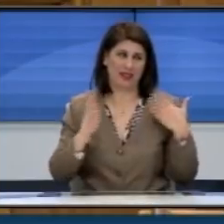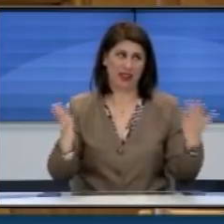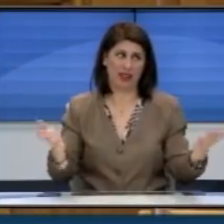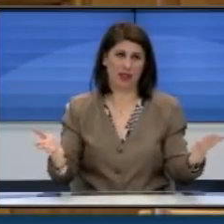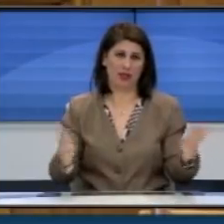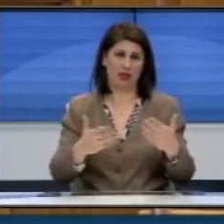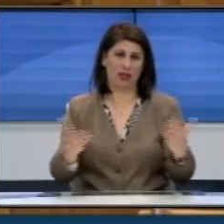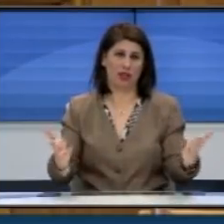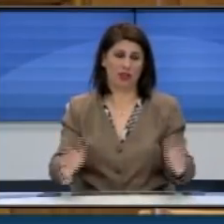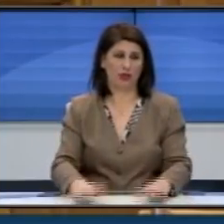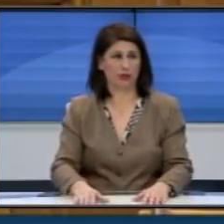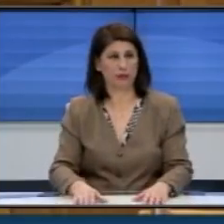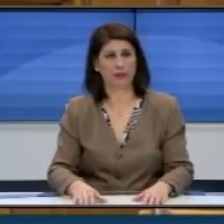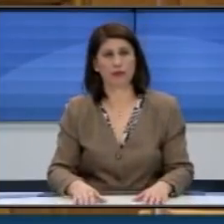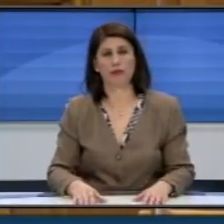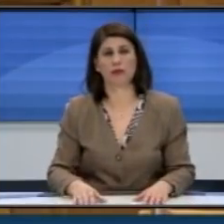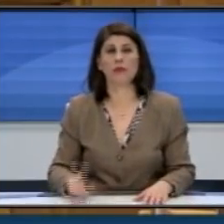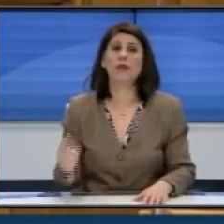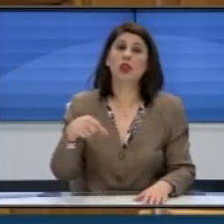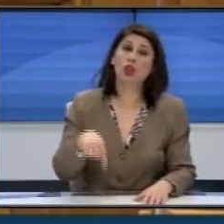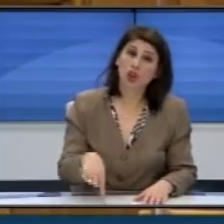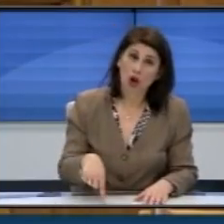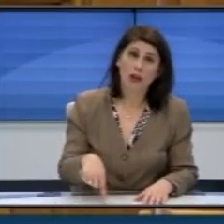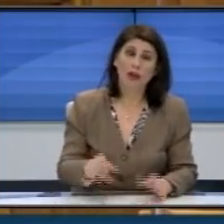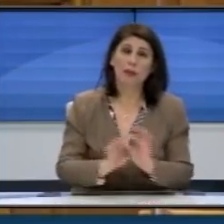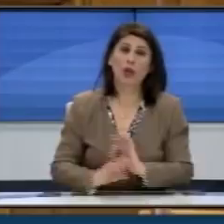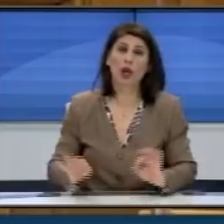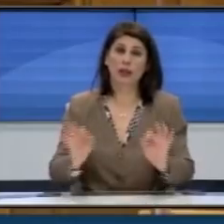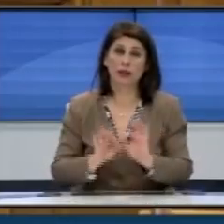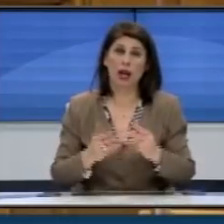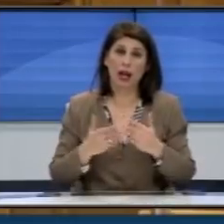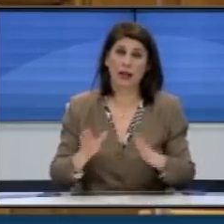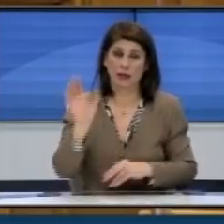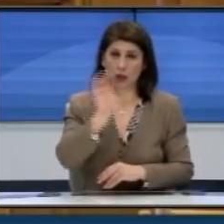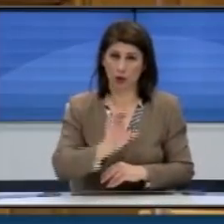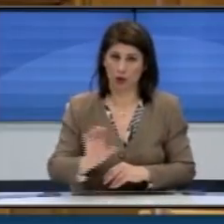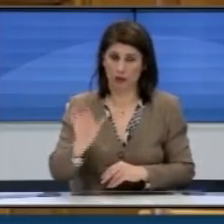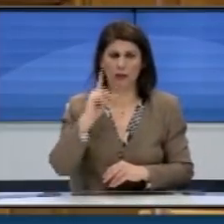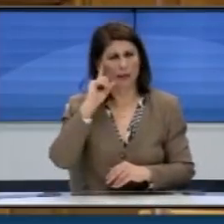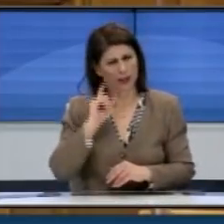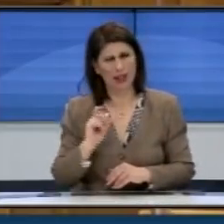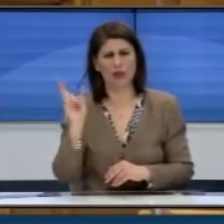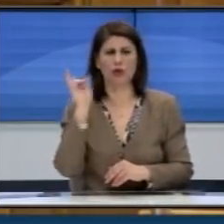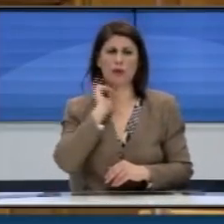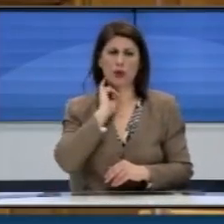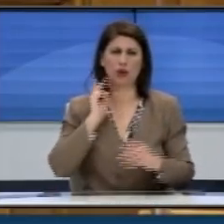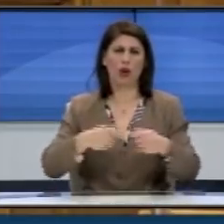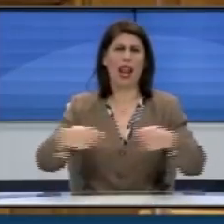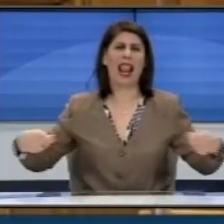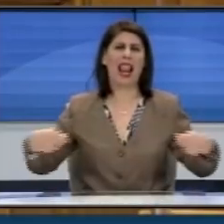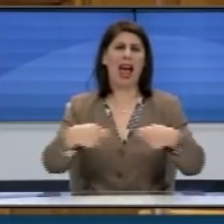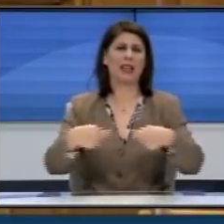Έλεος, επιτέλους. Τώρα προετοιμάζεται και το άνοιγμα του τουρισμού με τα γνωστά πρωτόκολλα